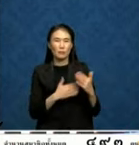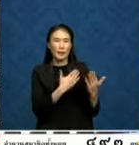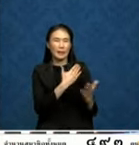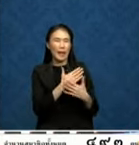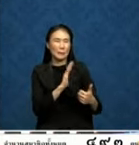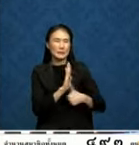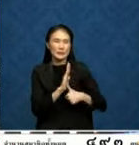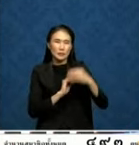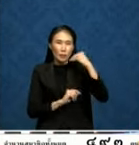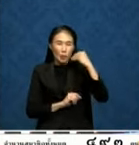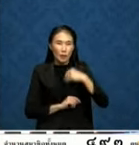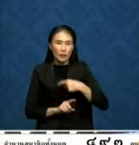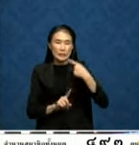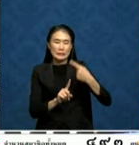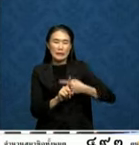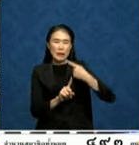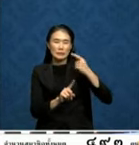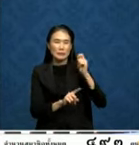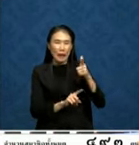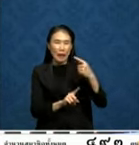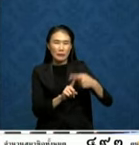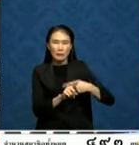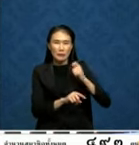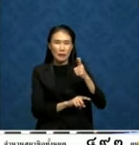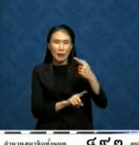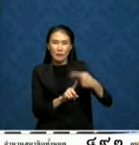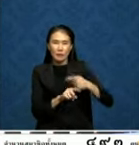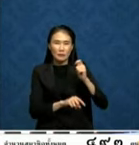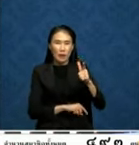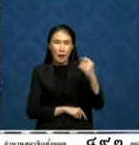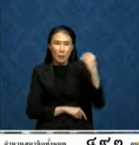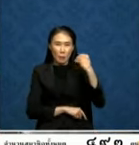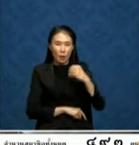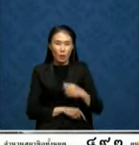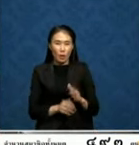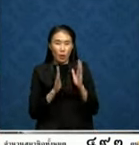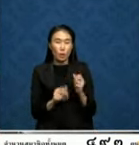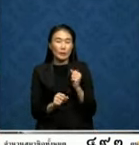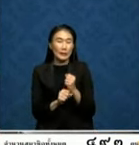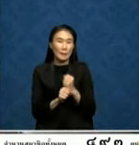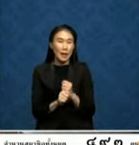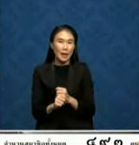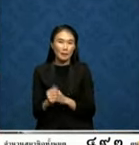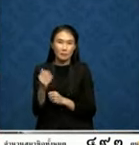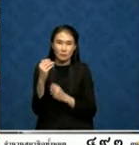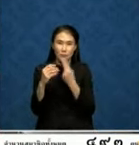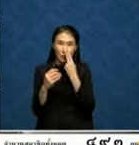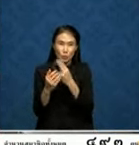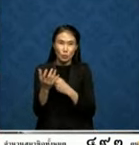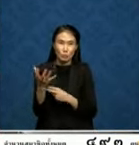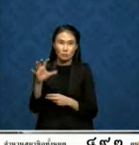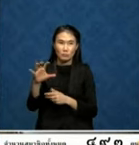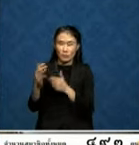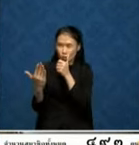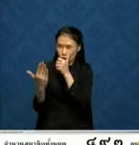ทุกเดือนเขาจะมาเยือนและจะมีพนักงานมาจดถูกบ้างผิดบ้างเจ้าบ้าน